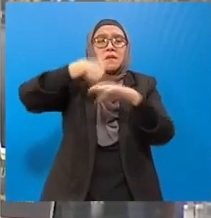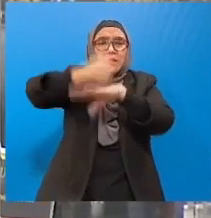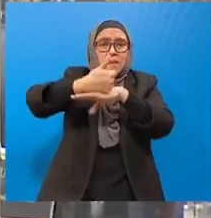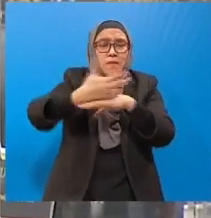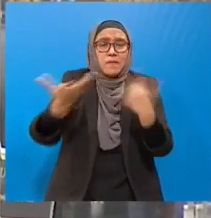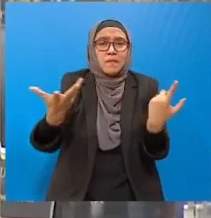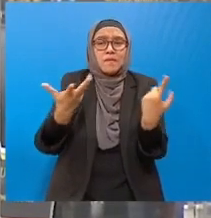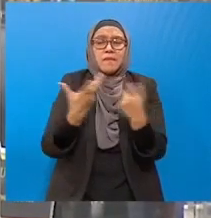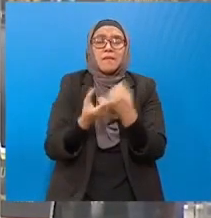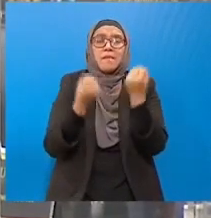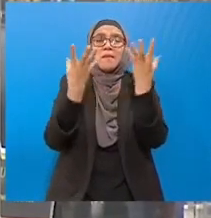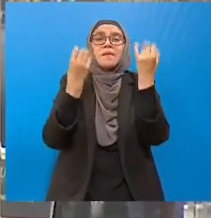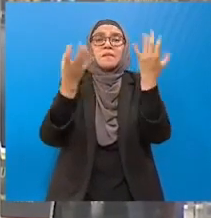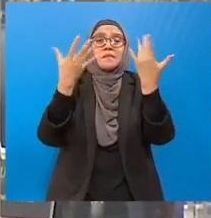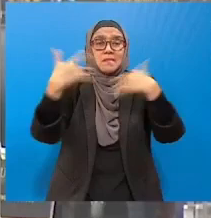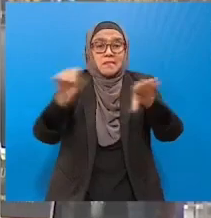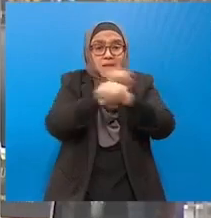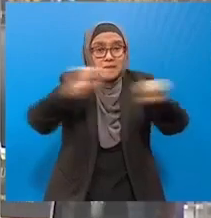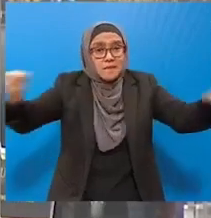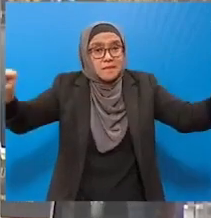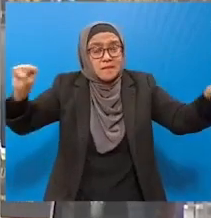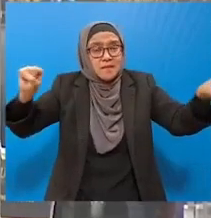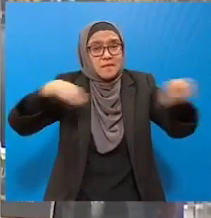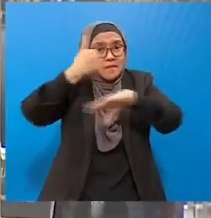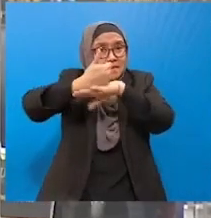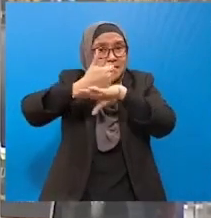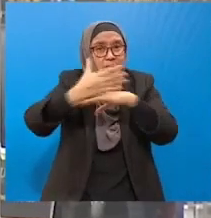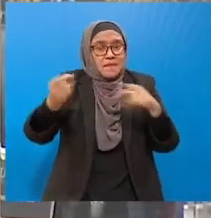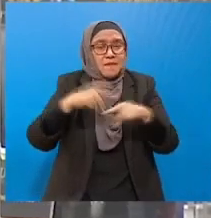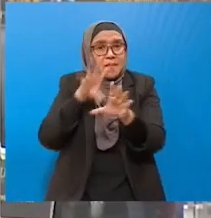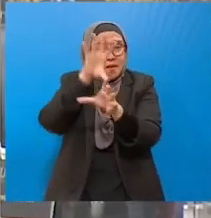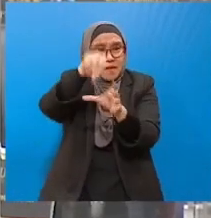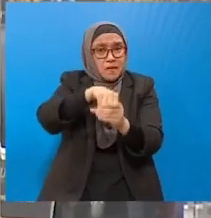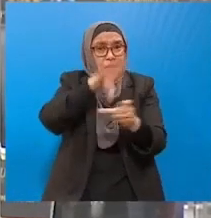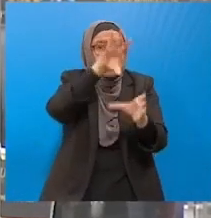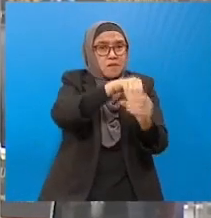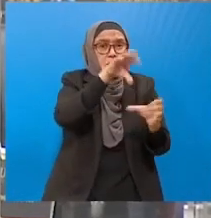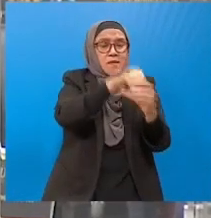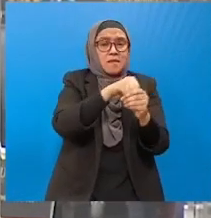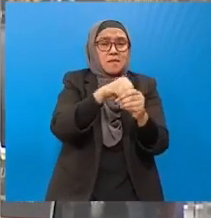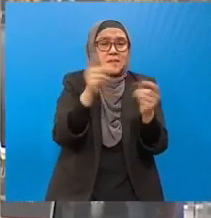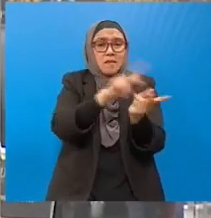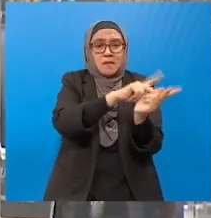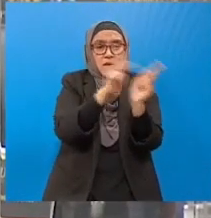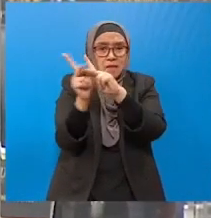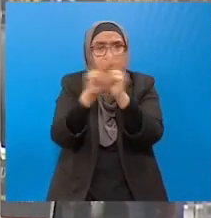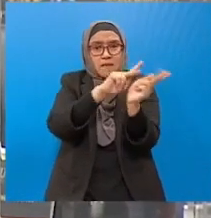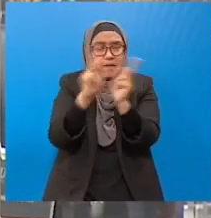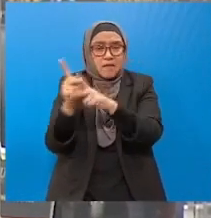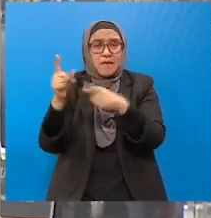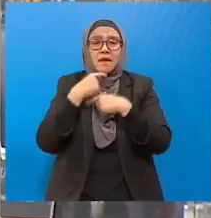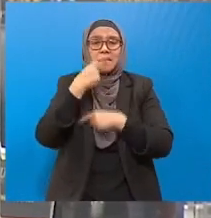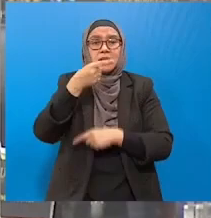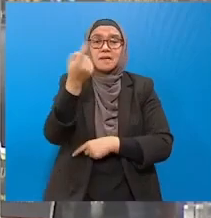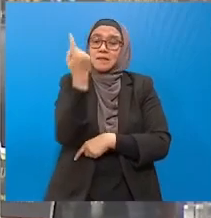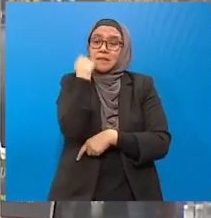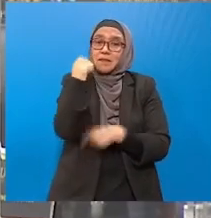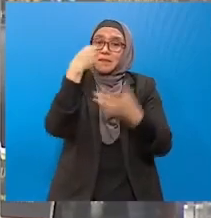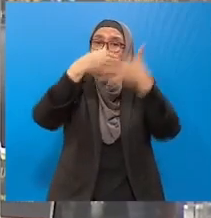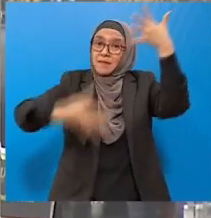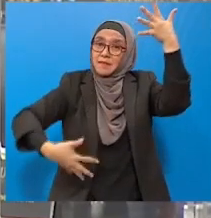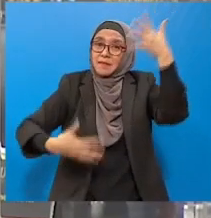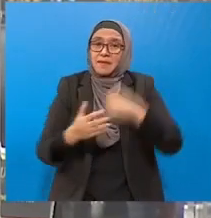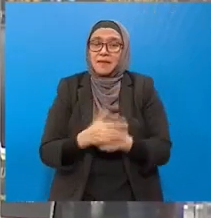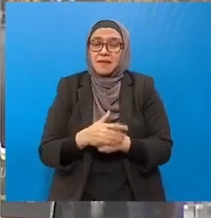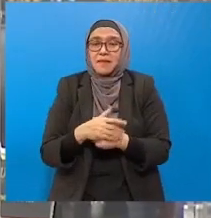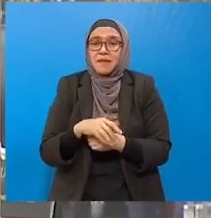serta berapakah yang telah siap di minum apa ada ke termasuk kawasan-kawasan ataupun kampung yang saya sebutkan tadi datang di